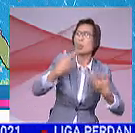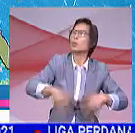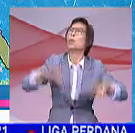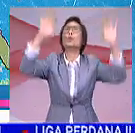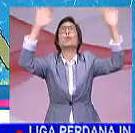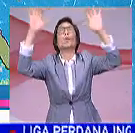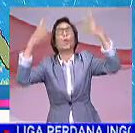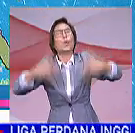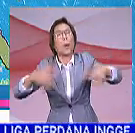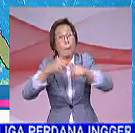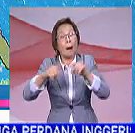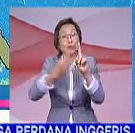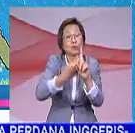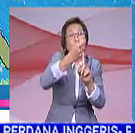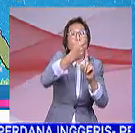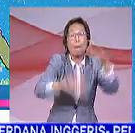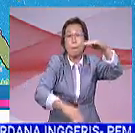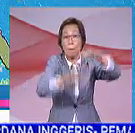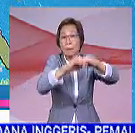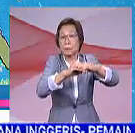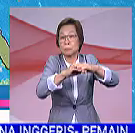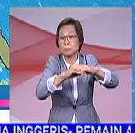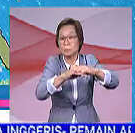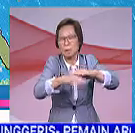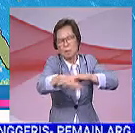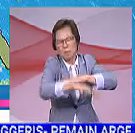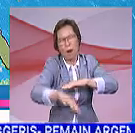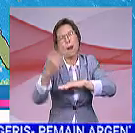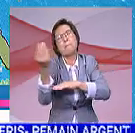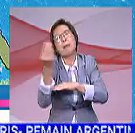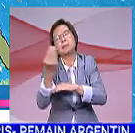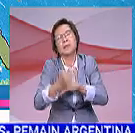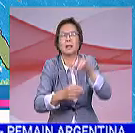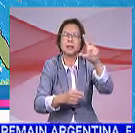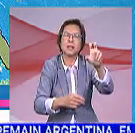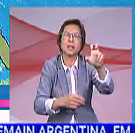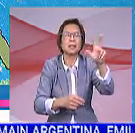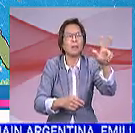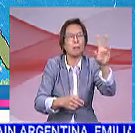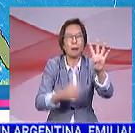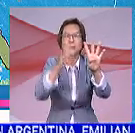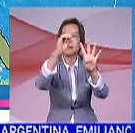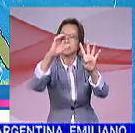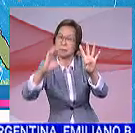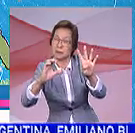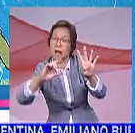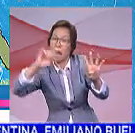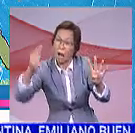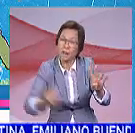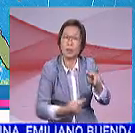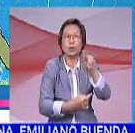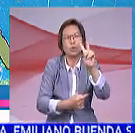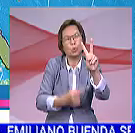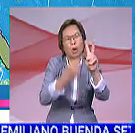panas, tetapi suhu maksimum harian masih di paras normal sekitar 34 darjah Celsius. Hanya